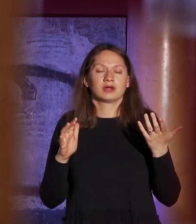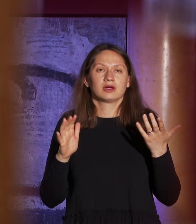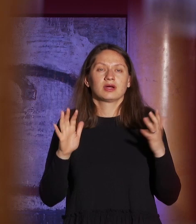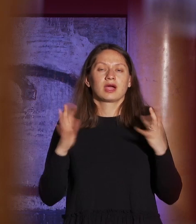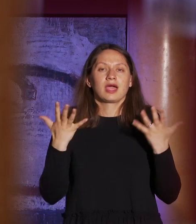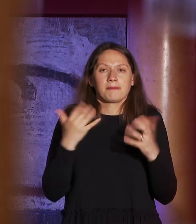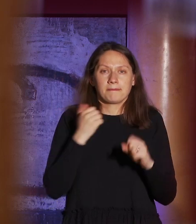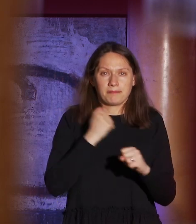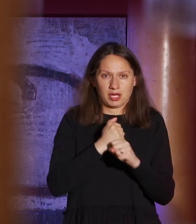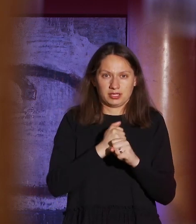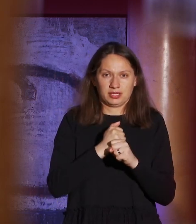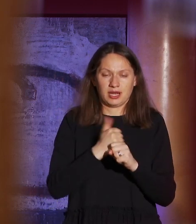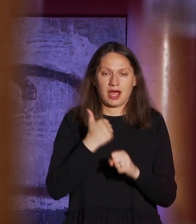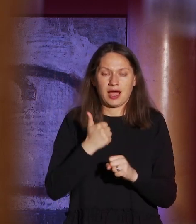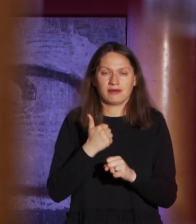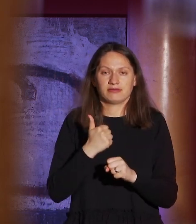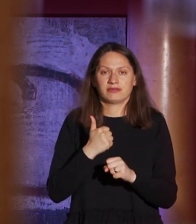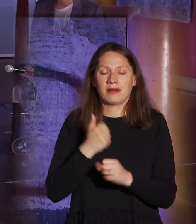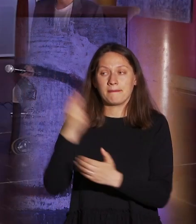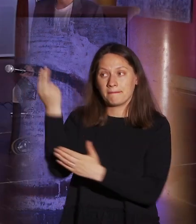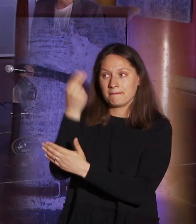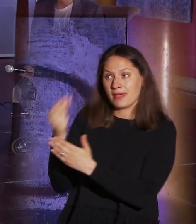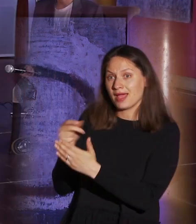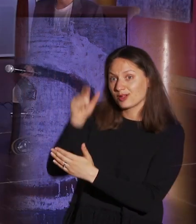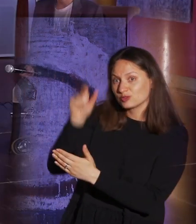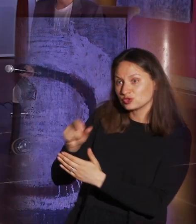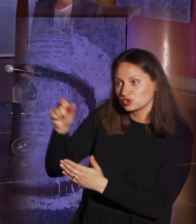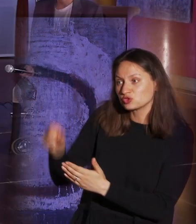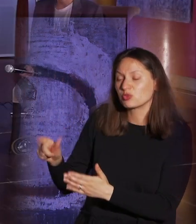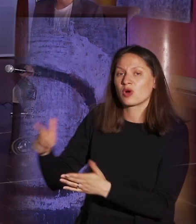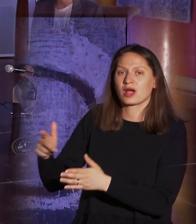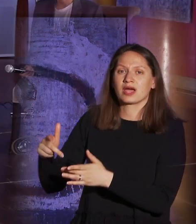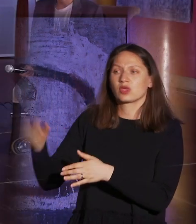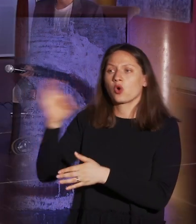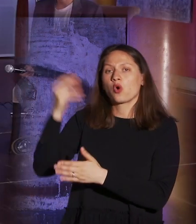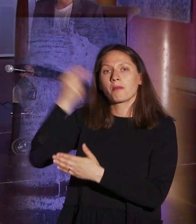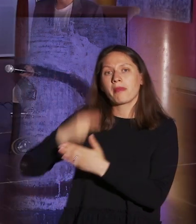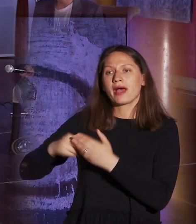menininkus arba meno edukatorius